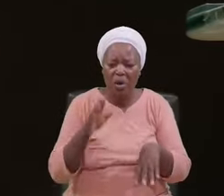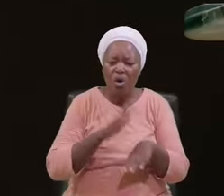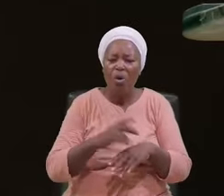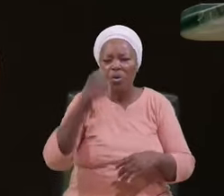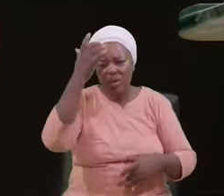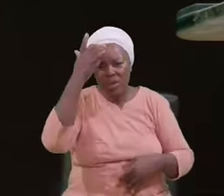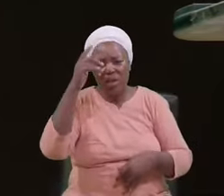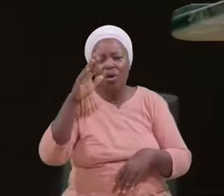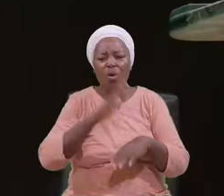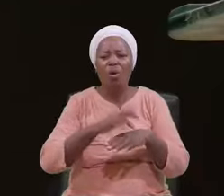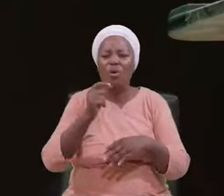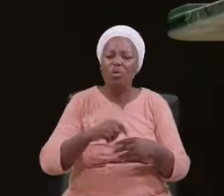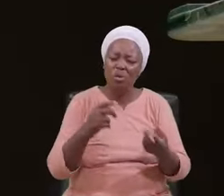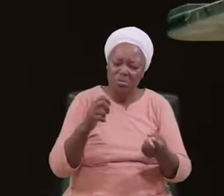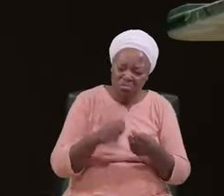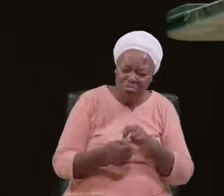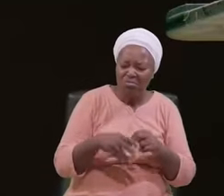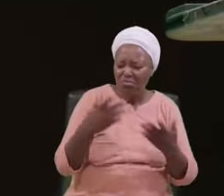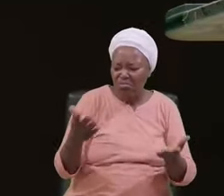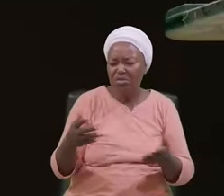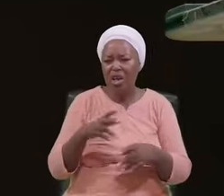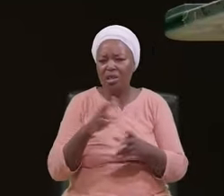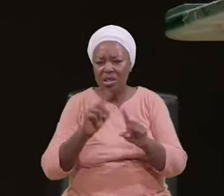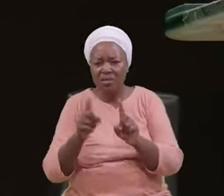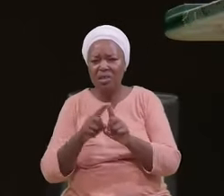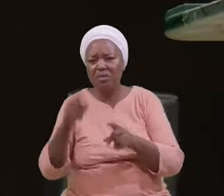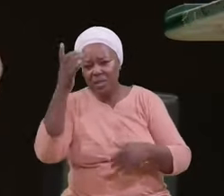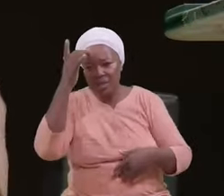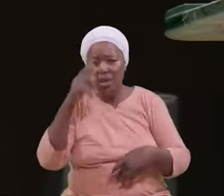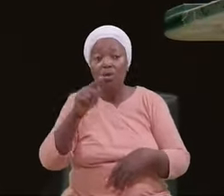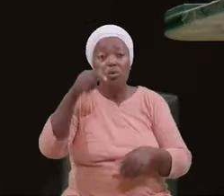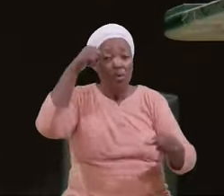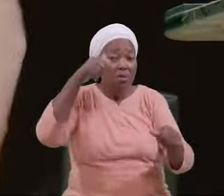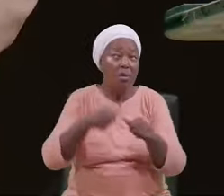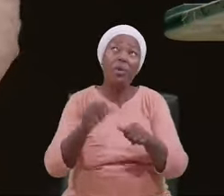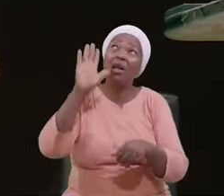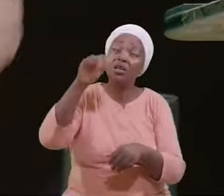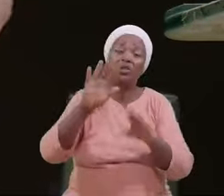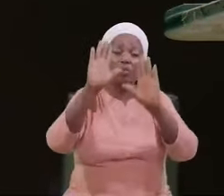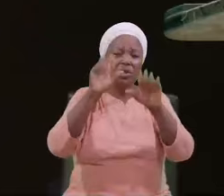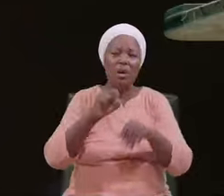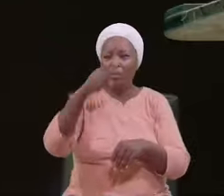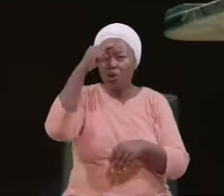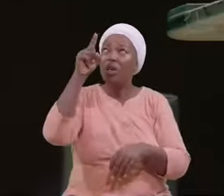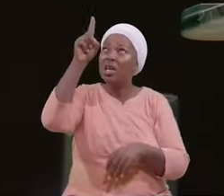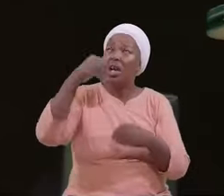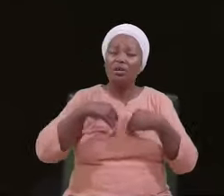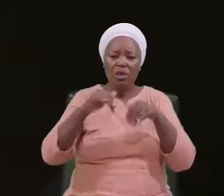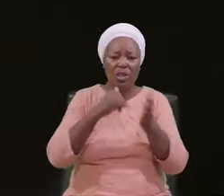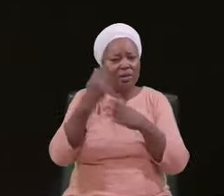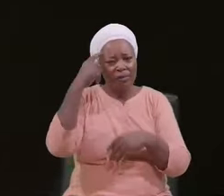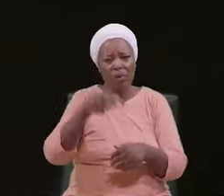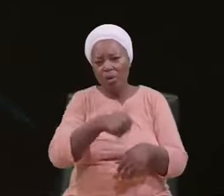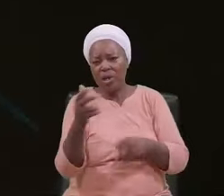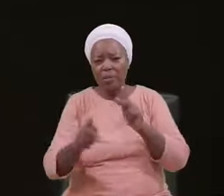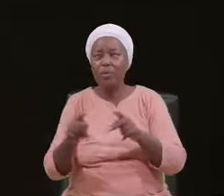maladie, infirmité, votre arthrite. Rappelez-vous ses merveilles, il a fait pour les autres, il a sauvé les